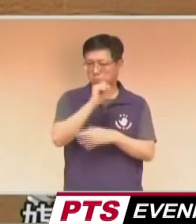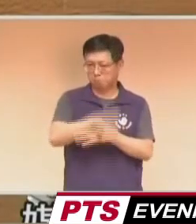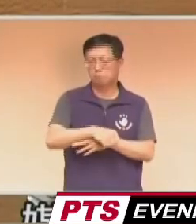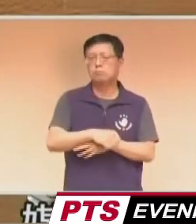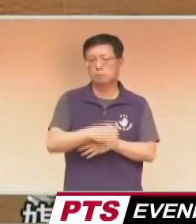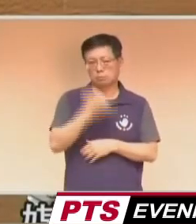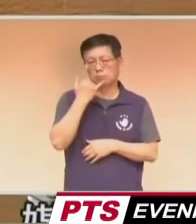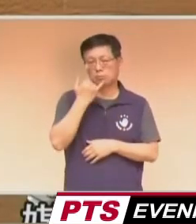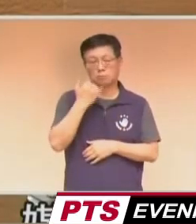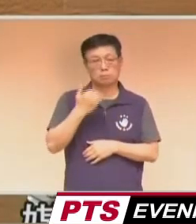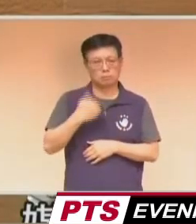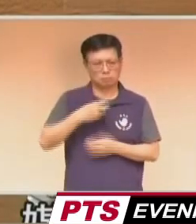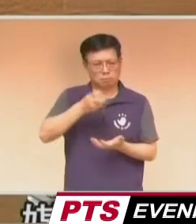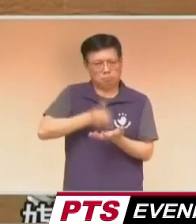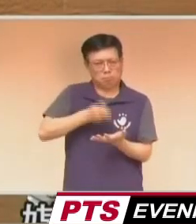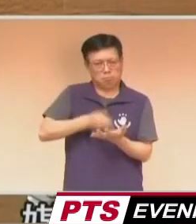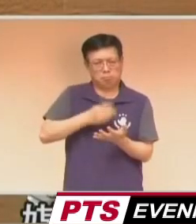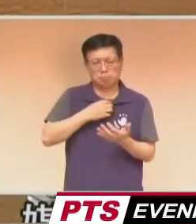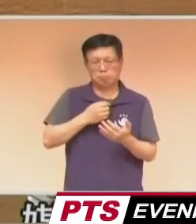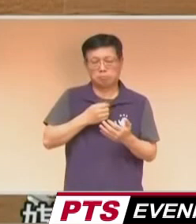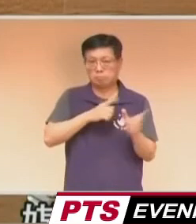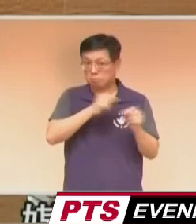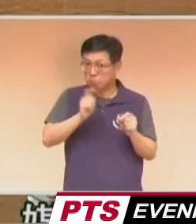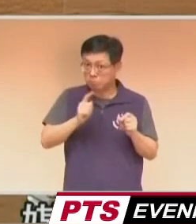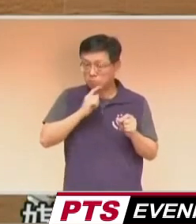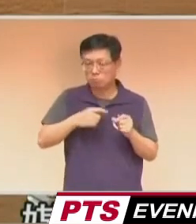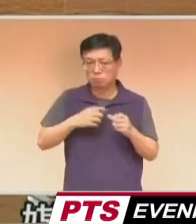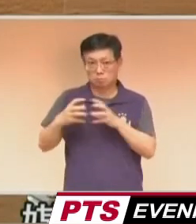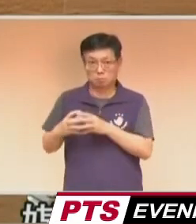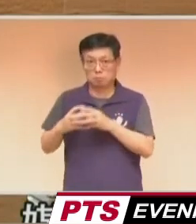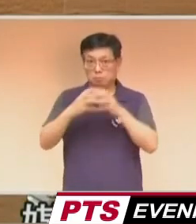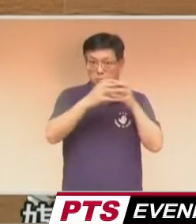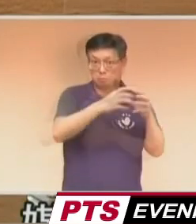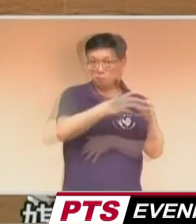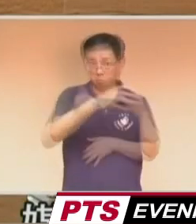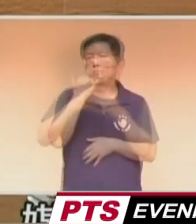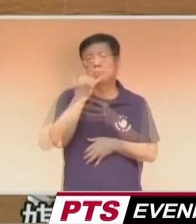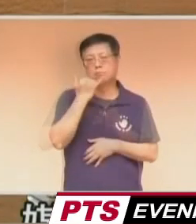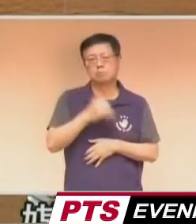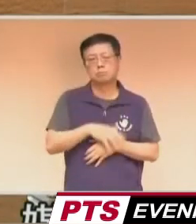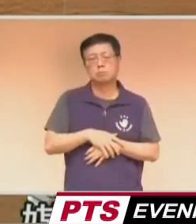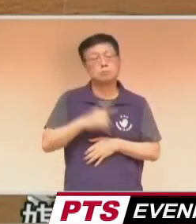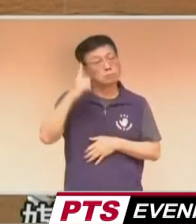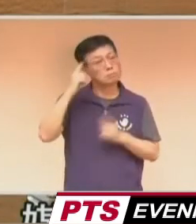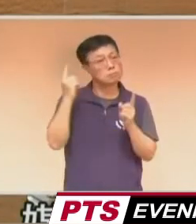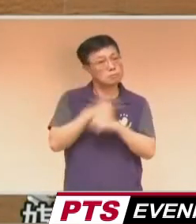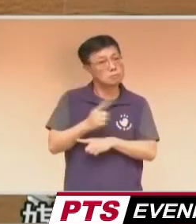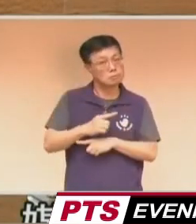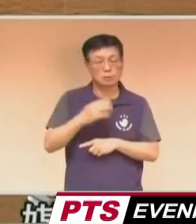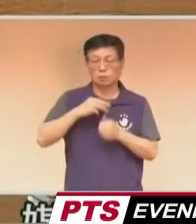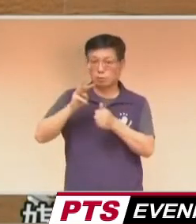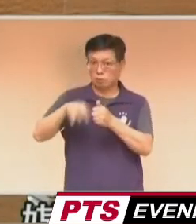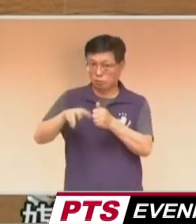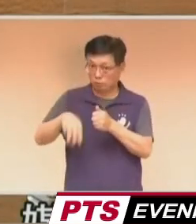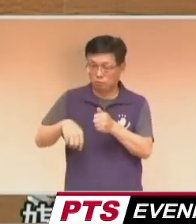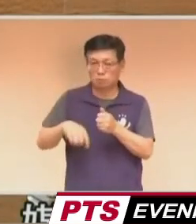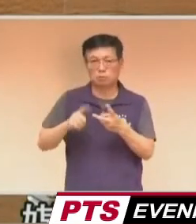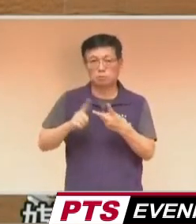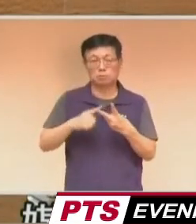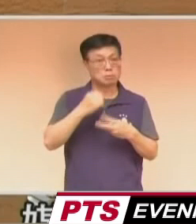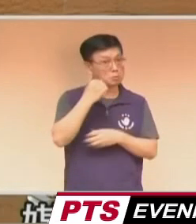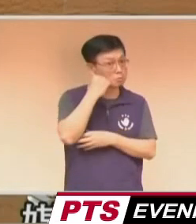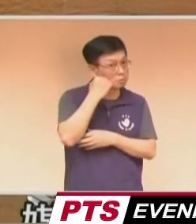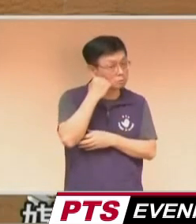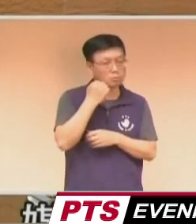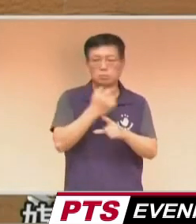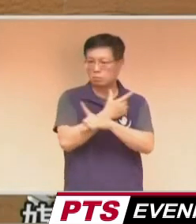许，要采取严格的遵守团进团出的泡泡模式，也就是说，训练跟住宿